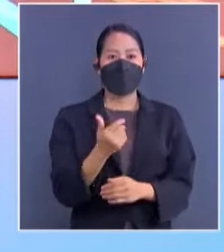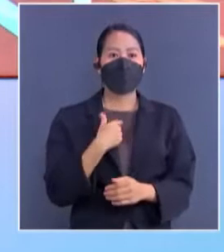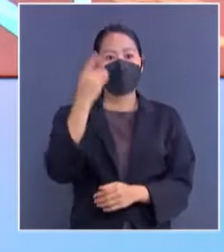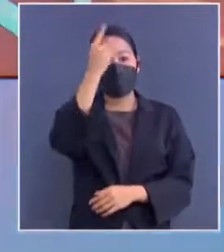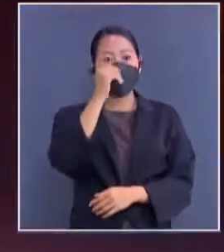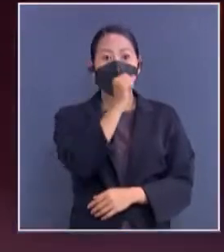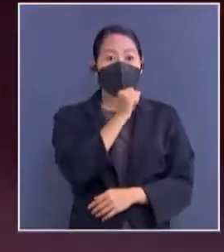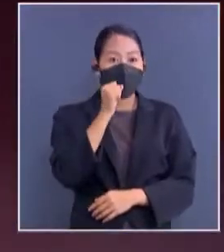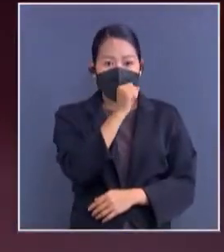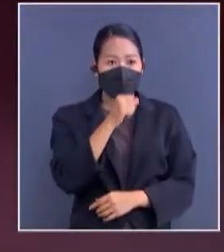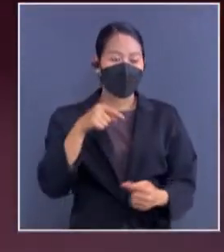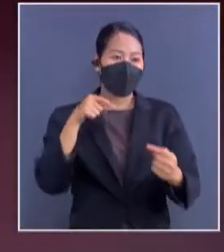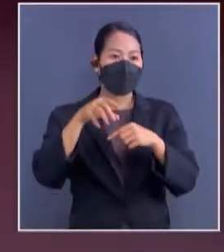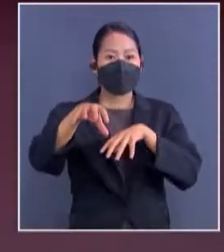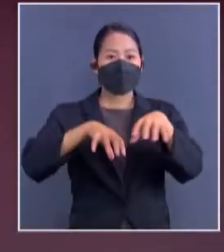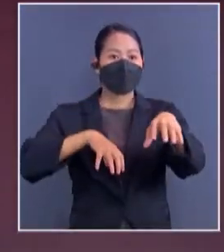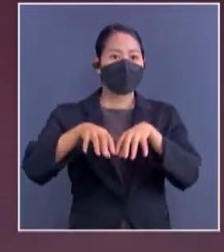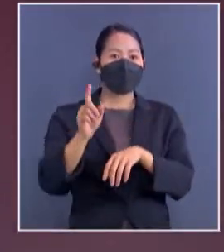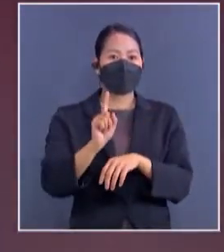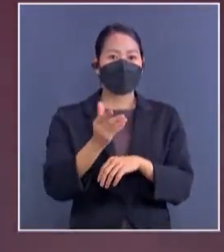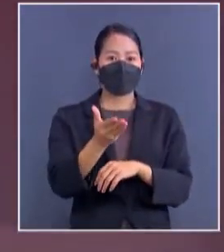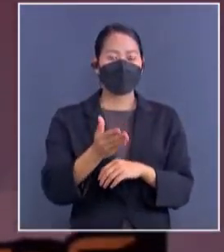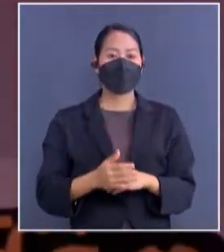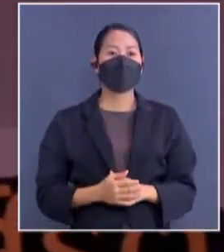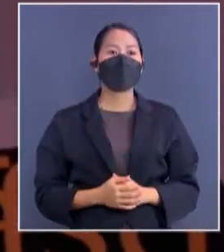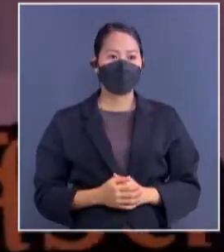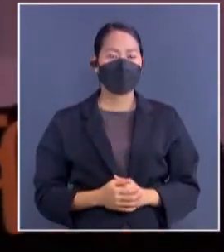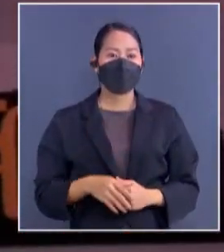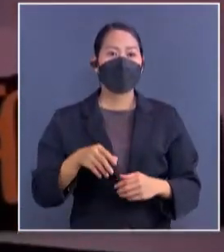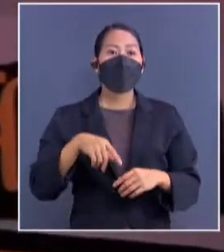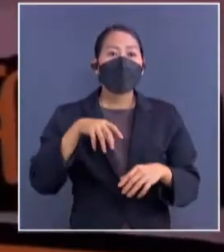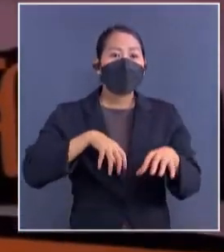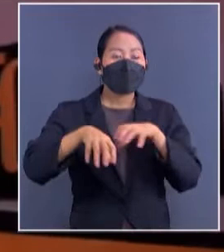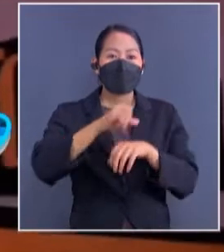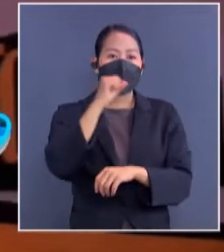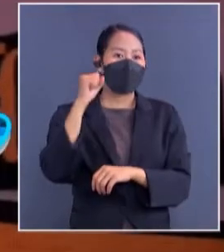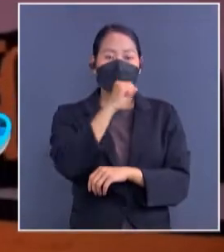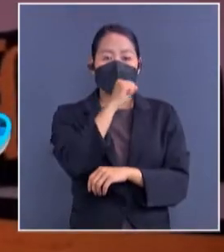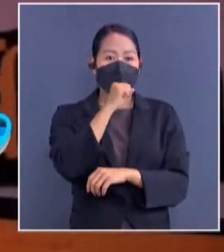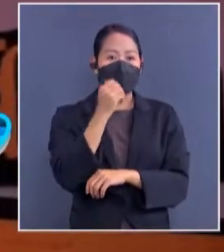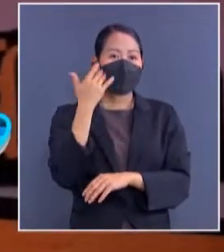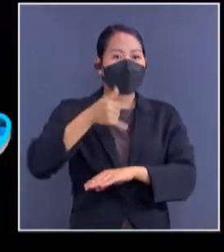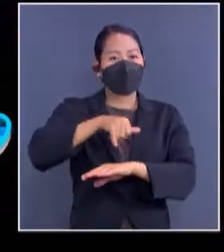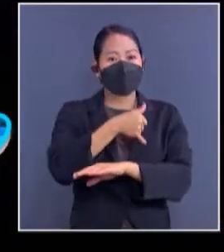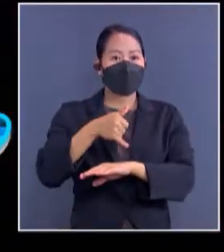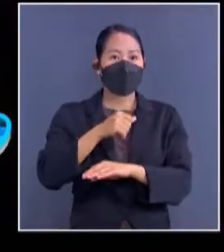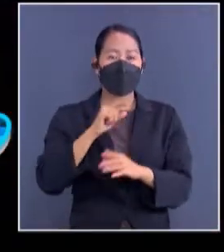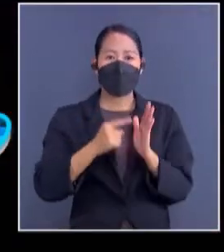ลยค่ะนับจากชรินทร์อินคอนเสิร์ตหมายเลข1คืนฟ้าสวยได้เปิดม่านขึ้นเมื่อปีพุทธศัก